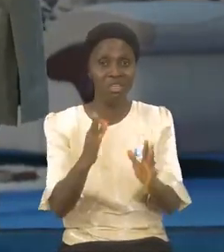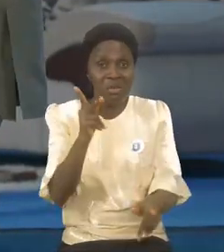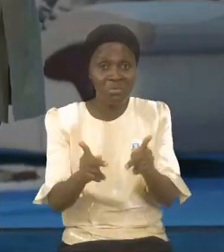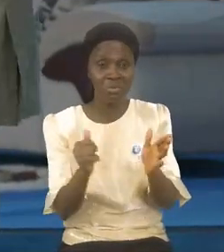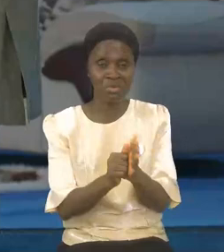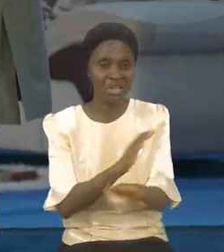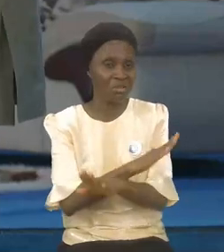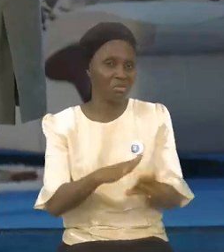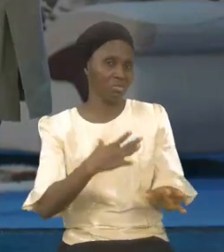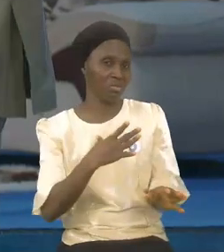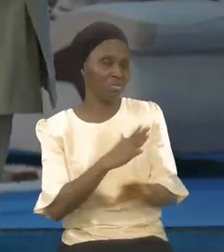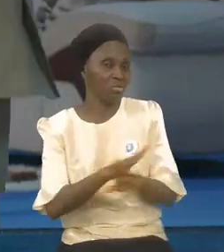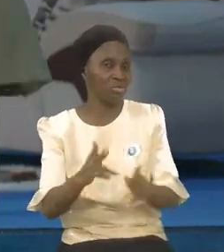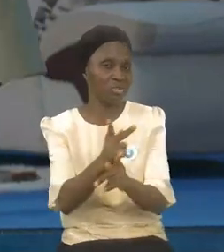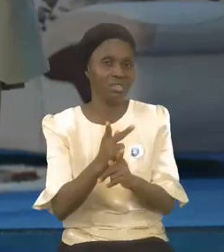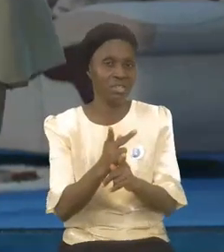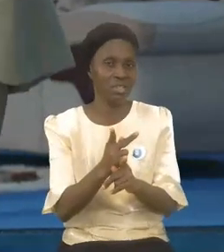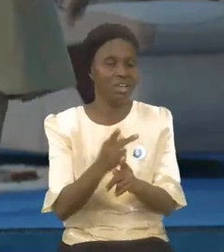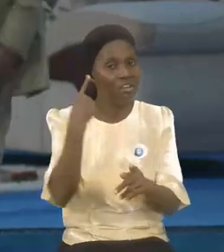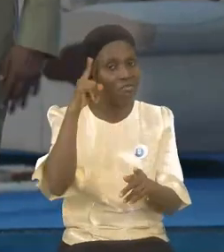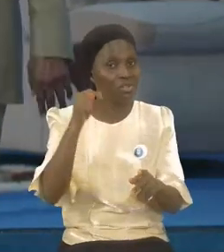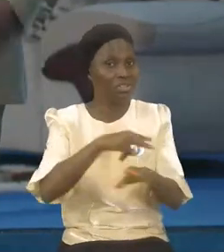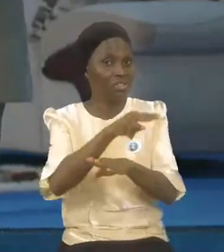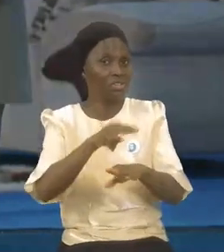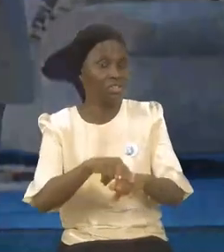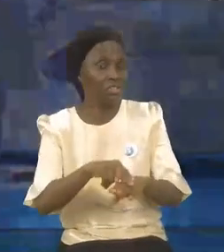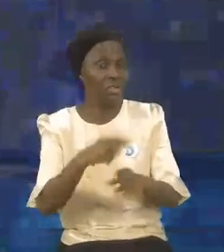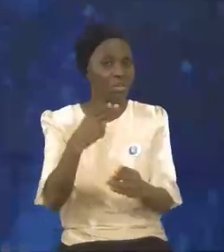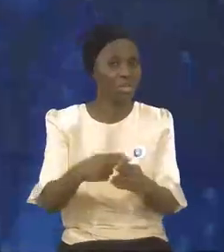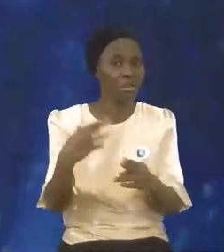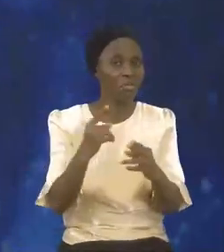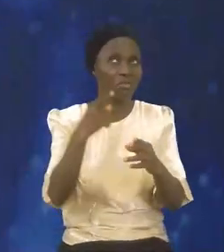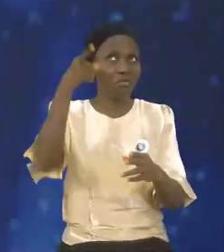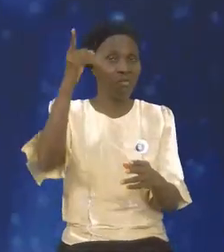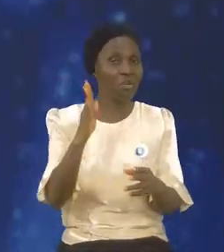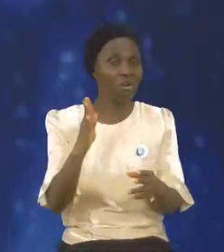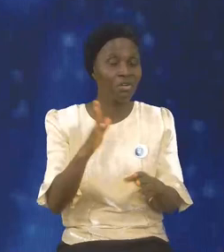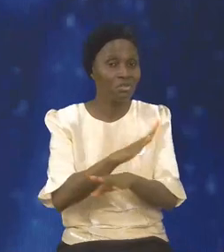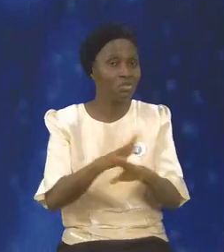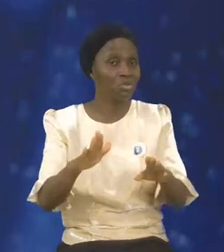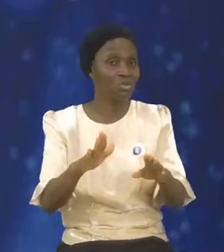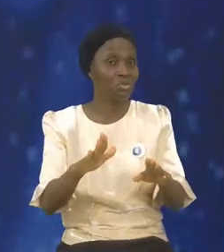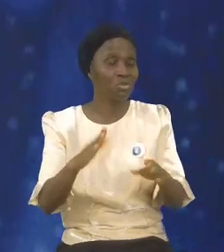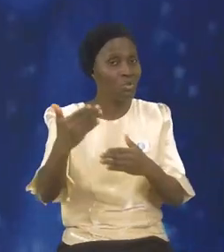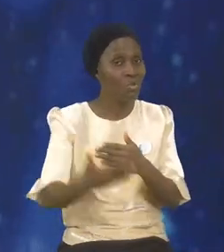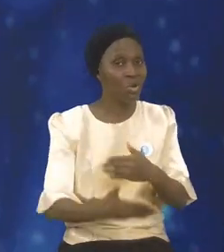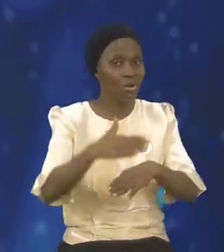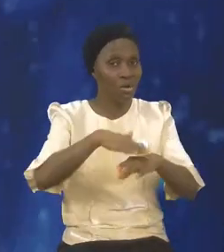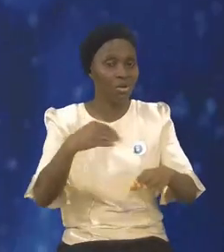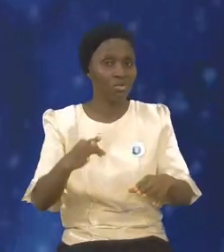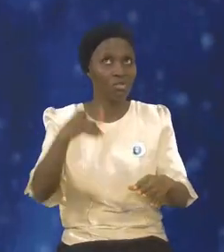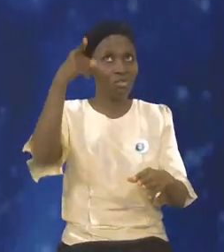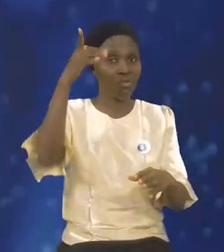qui n'ont pas de souci pour le nom de Dieu et l'appel de Dieu sur leur vie,